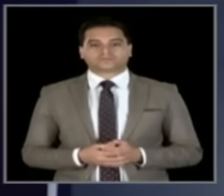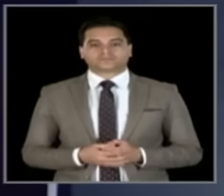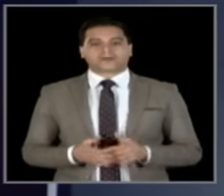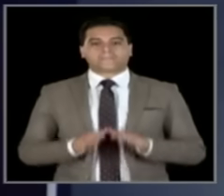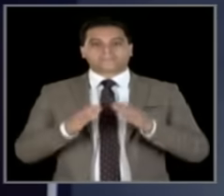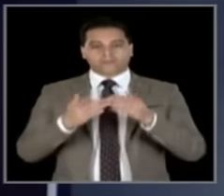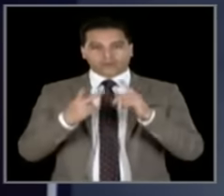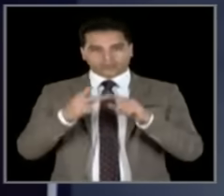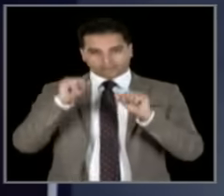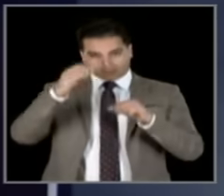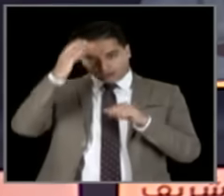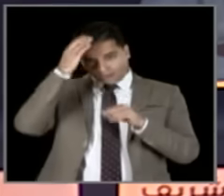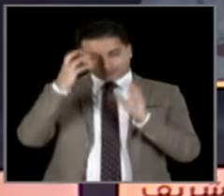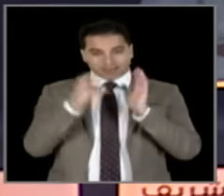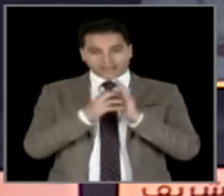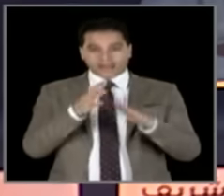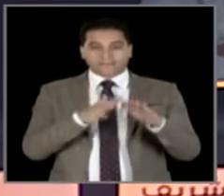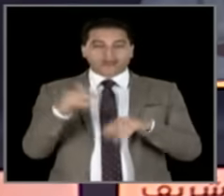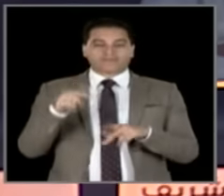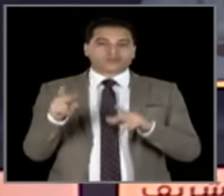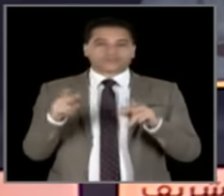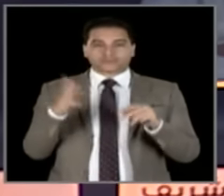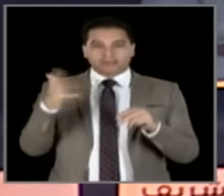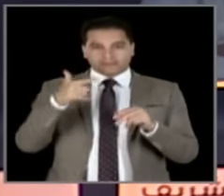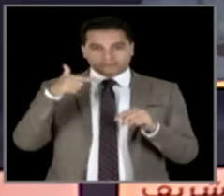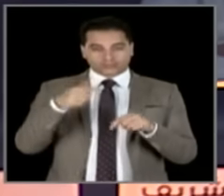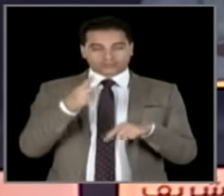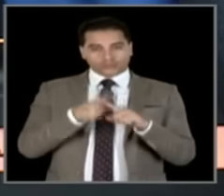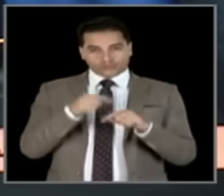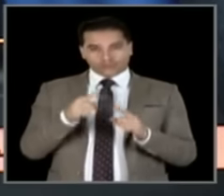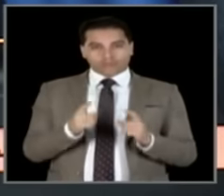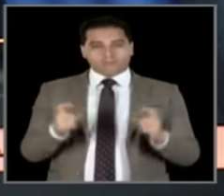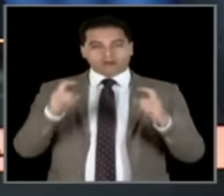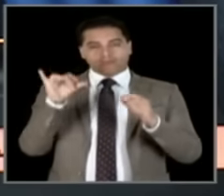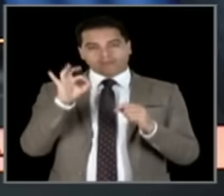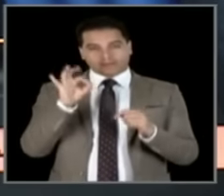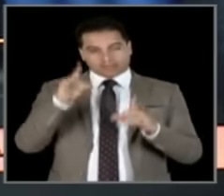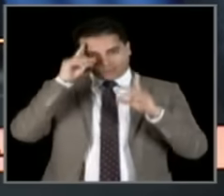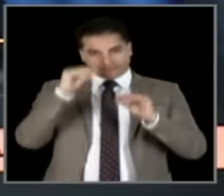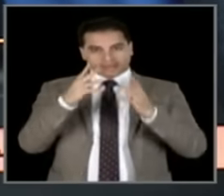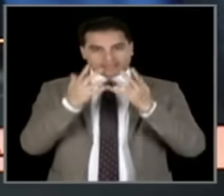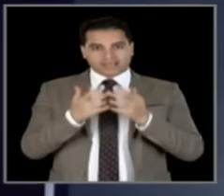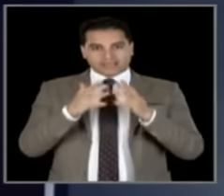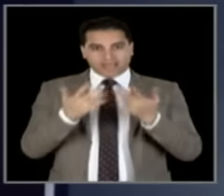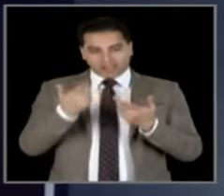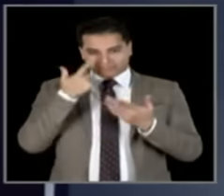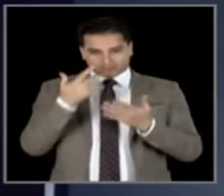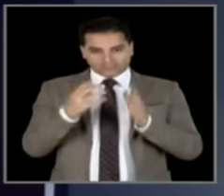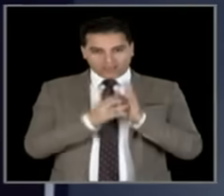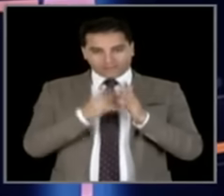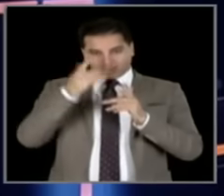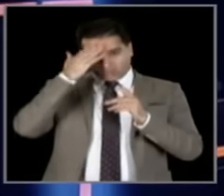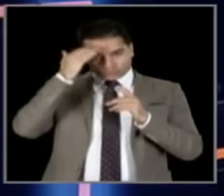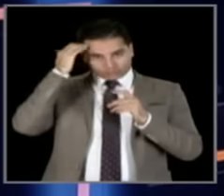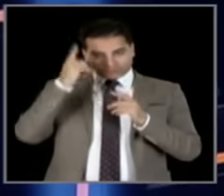المجموعة الثانية عباقرة الجامعات الموسم السادس، مباراة مهمة جدا، وهفكركم بالنتيجة. جامعة